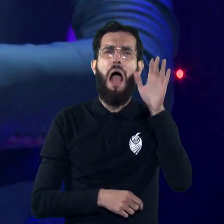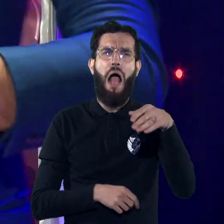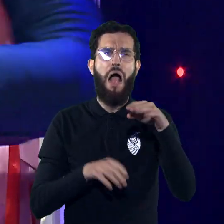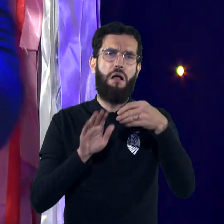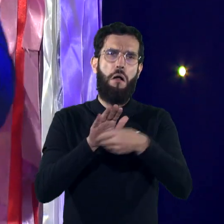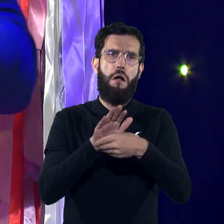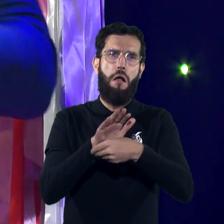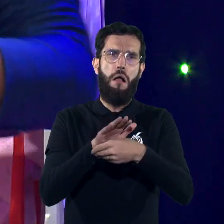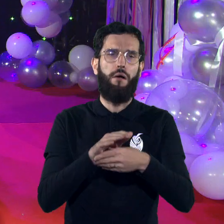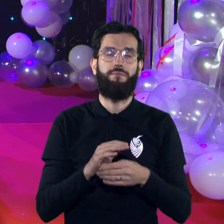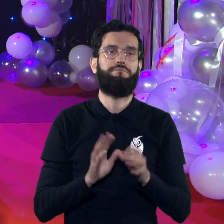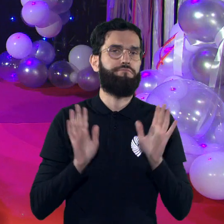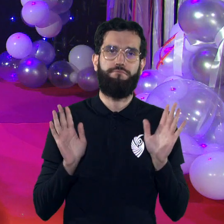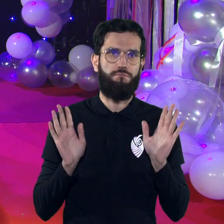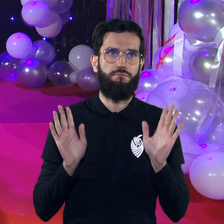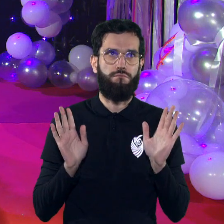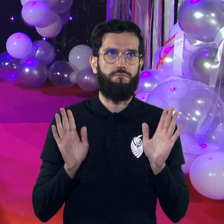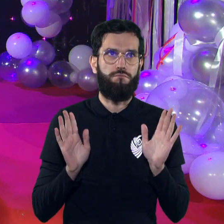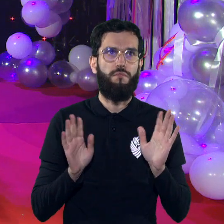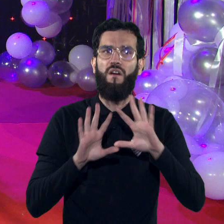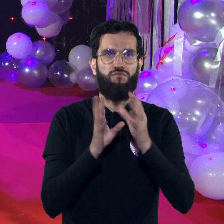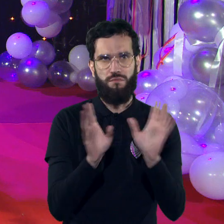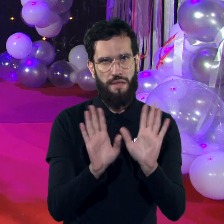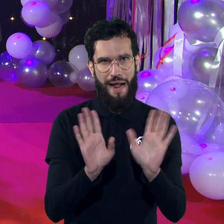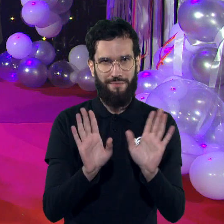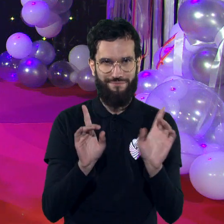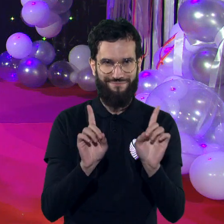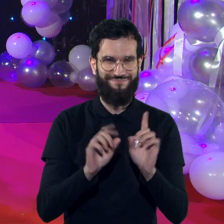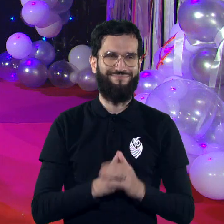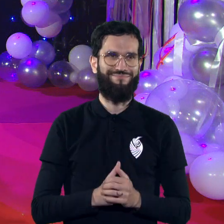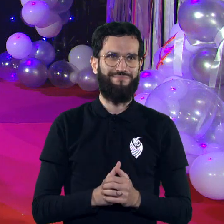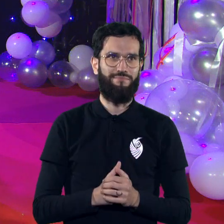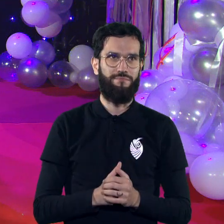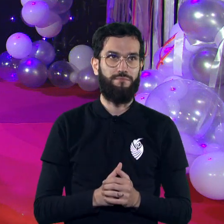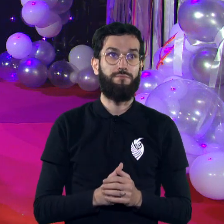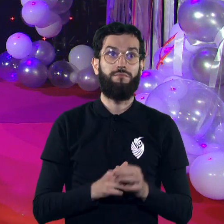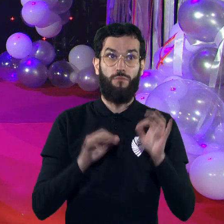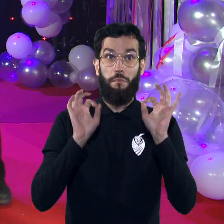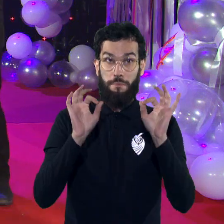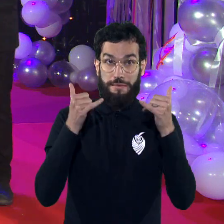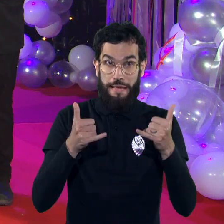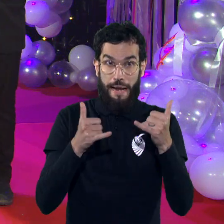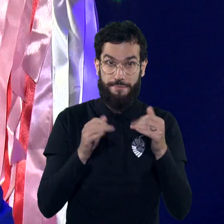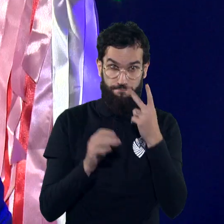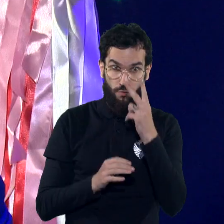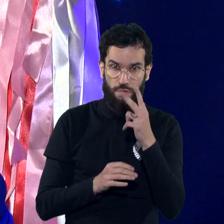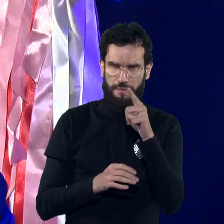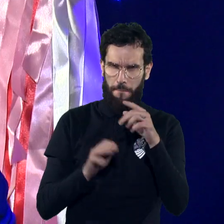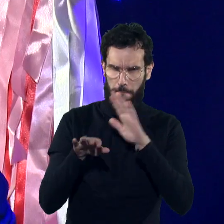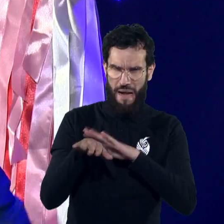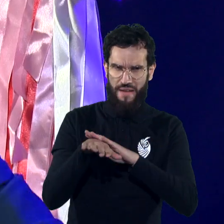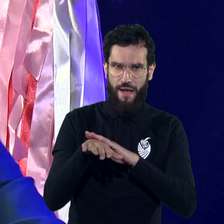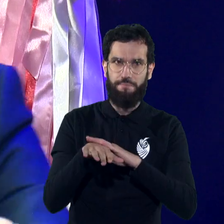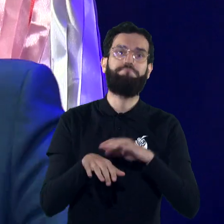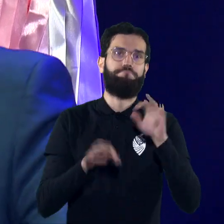kúzelník má všetko v rukáve. Musím pravdu povedať, všetko nie. Tak sa, teraz to pozorne sleduj. Nasledujem. Ty si pravák, že?